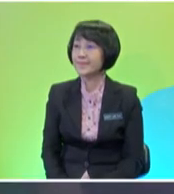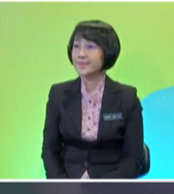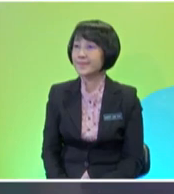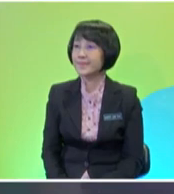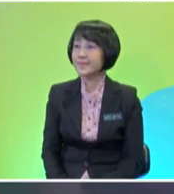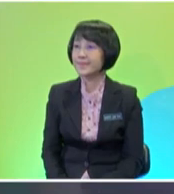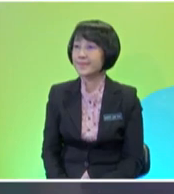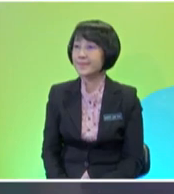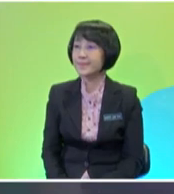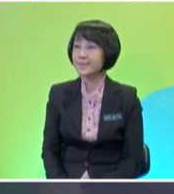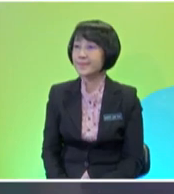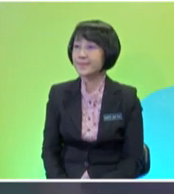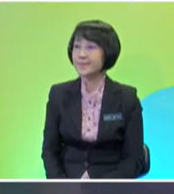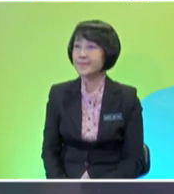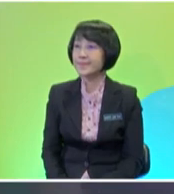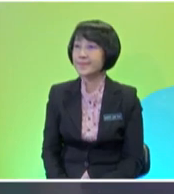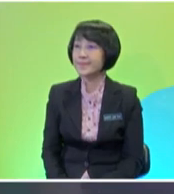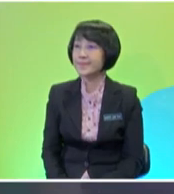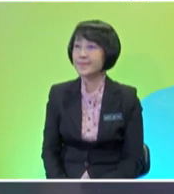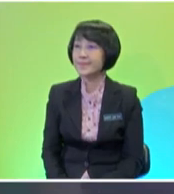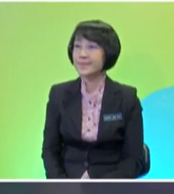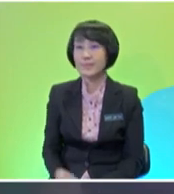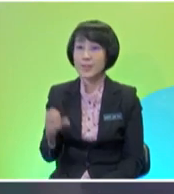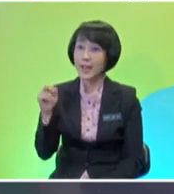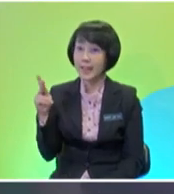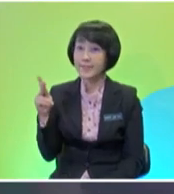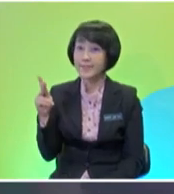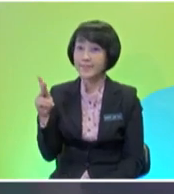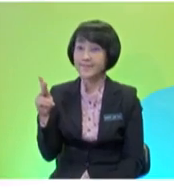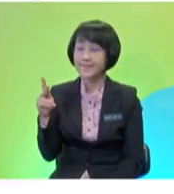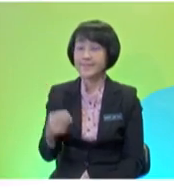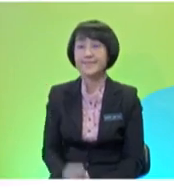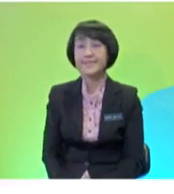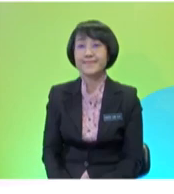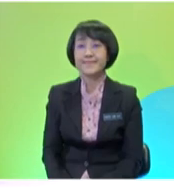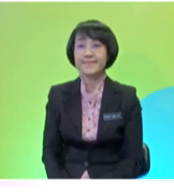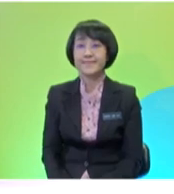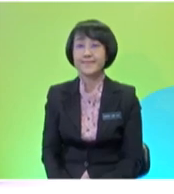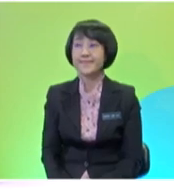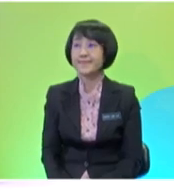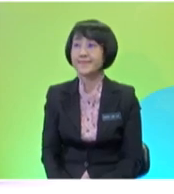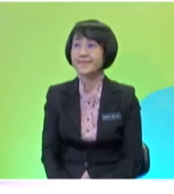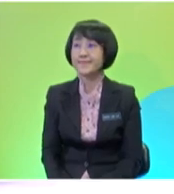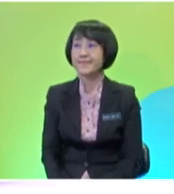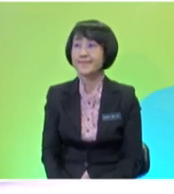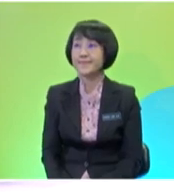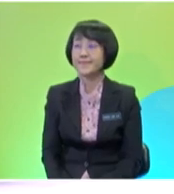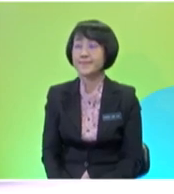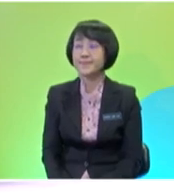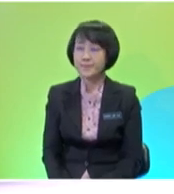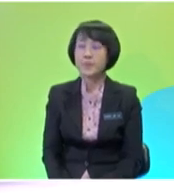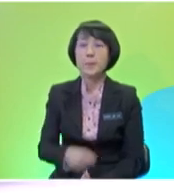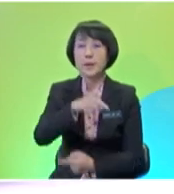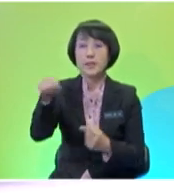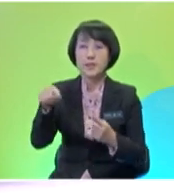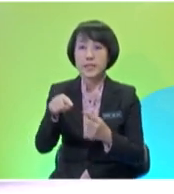Baik, 15. Boleh ke Irfan tu? Oh, boleh. Okey. Okey. Tips untuk kita ukur dan tanda ni Irfan. Okey,